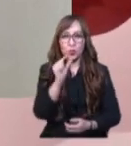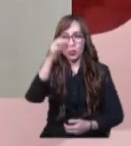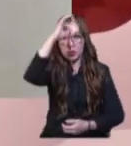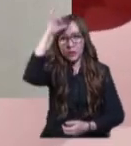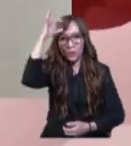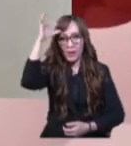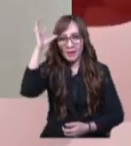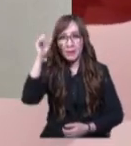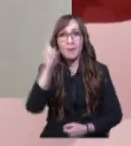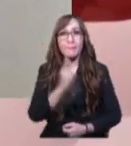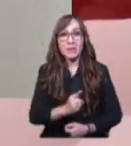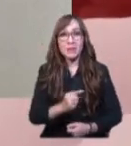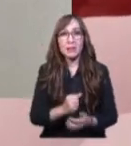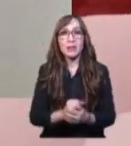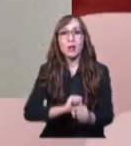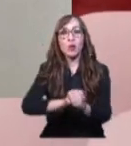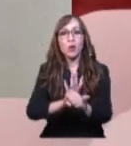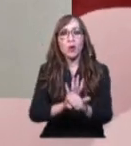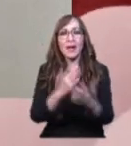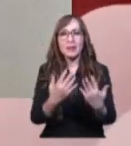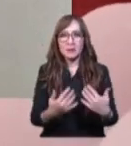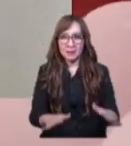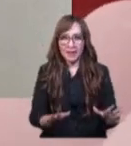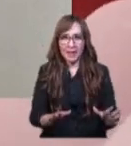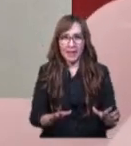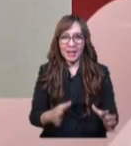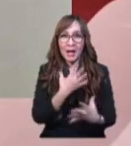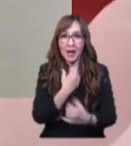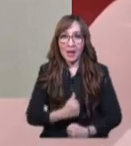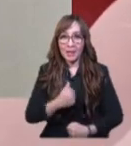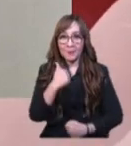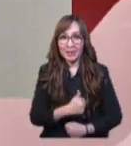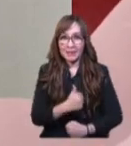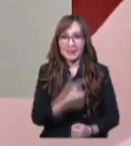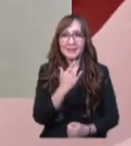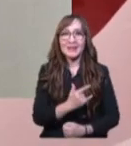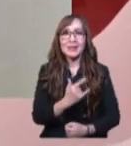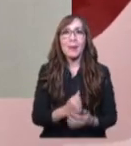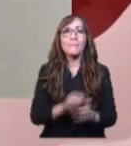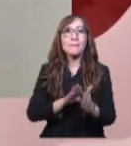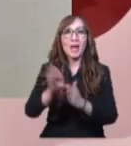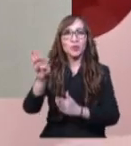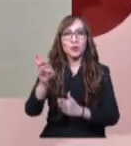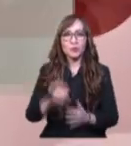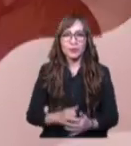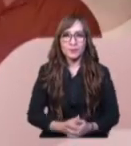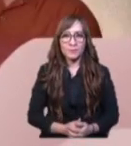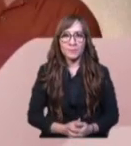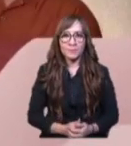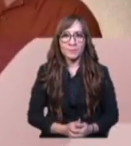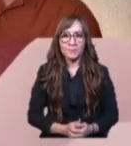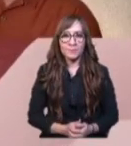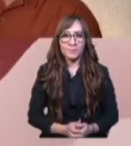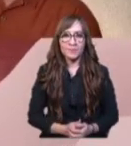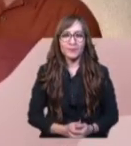nanti pandemi sudah selesai, saya harap kita tetap bisa maju industri kreatifnya. Terima kasih Mbak